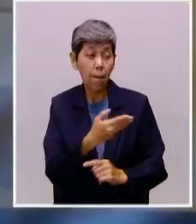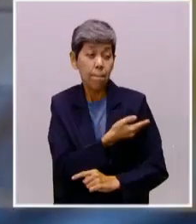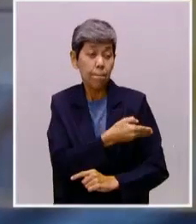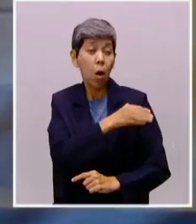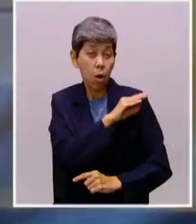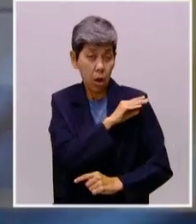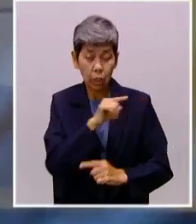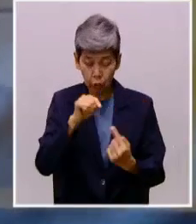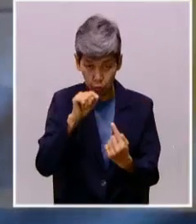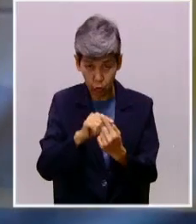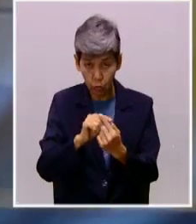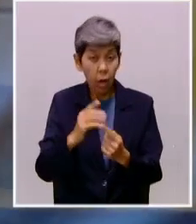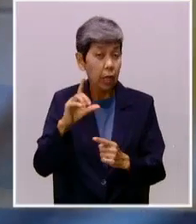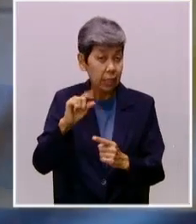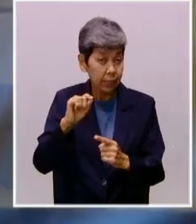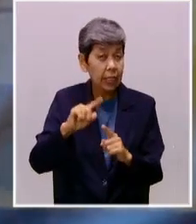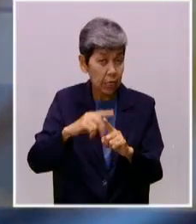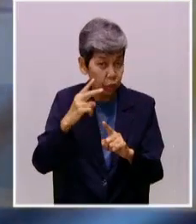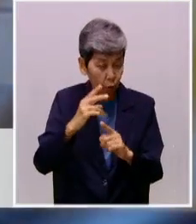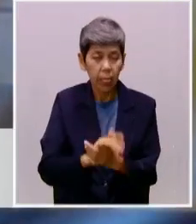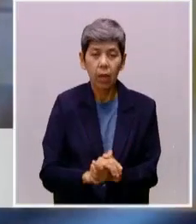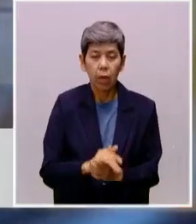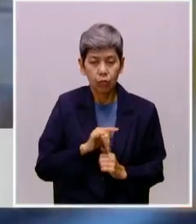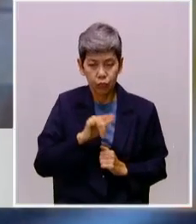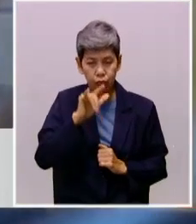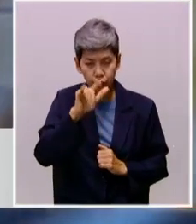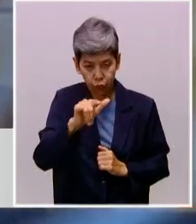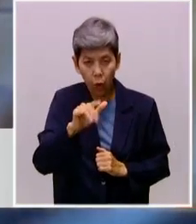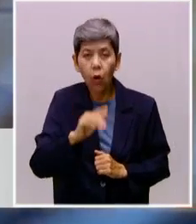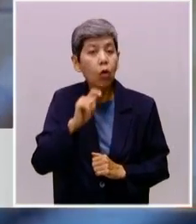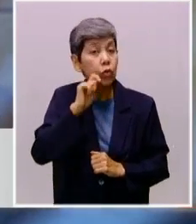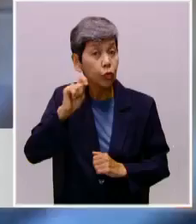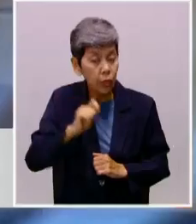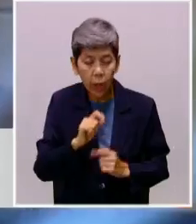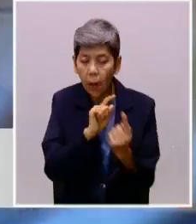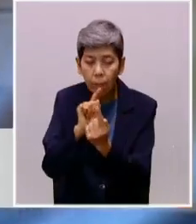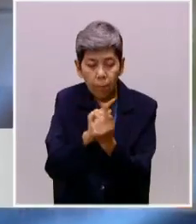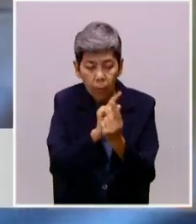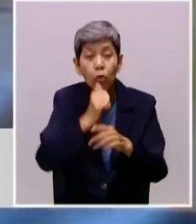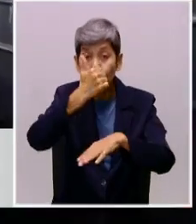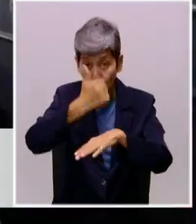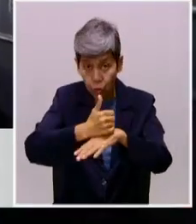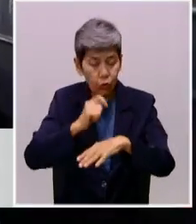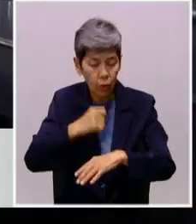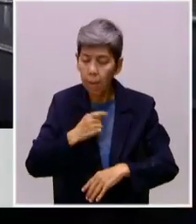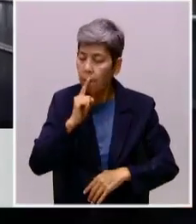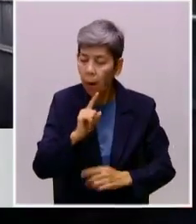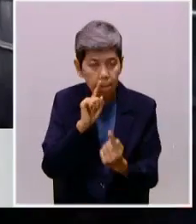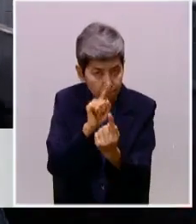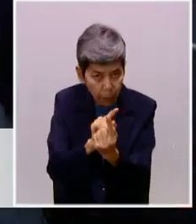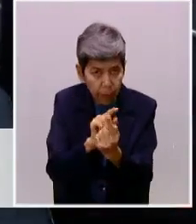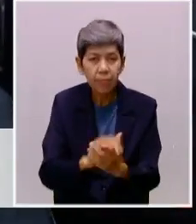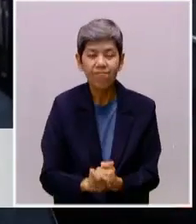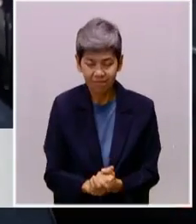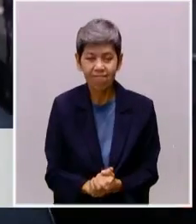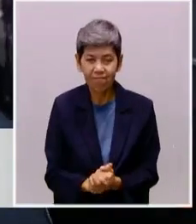20กุมภาพันธ์ที่ผ่านมาซึ่งก่อนหน้านั้นเองก็ได้เดินทางไปยังกรุงเคียฟของยูเครนเพื่อพบผู้นำยูเครนโดยที่ไม่บอกล่วงหน้าด้วย